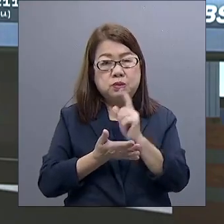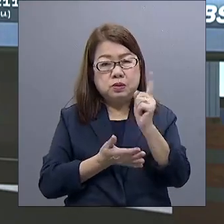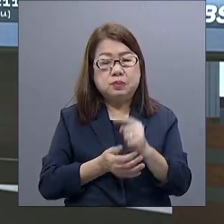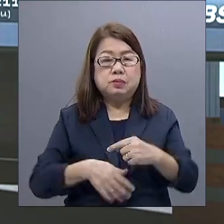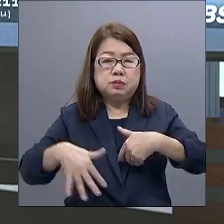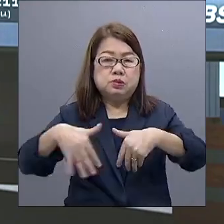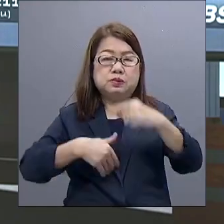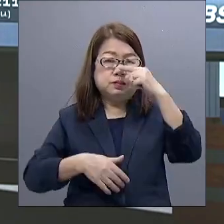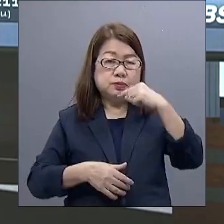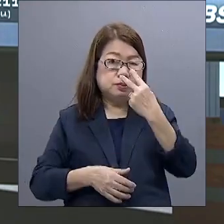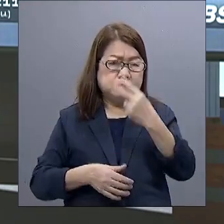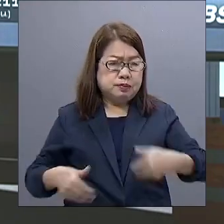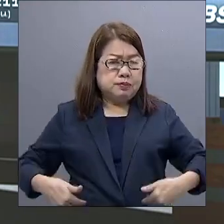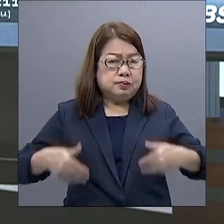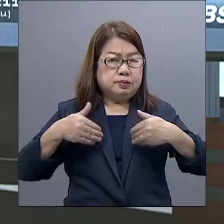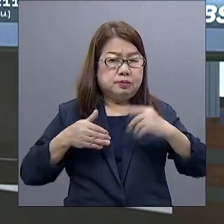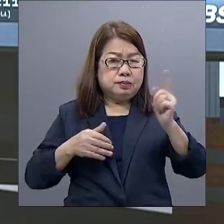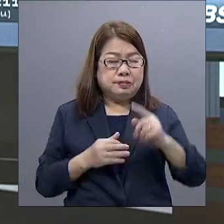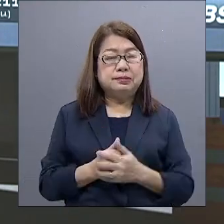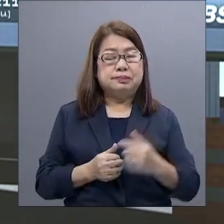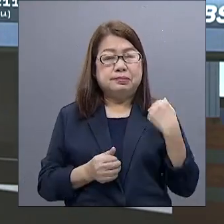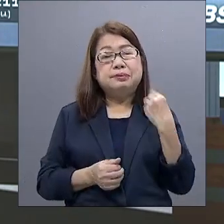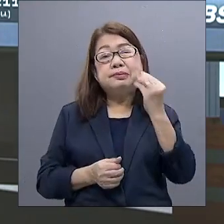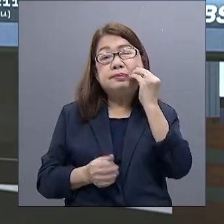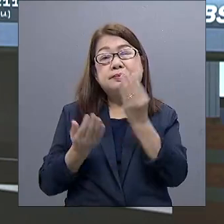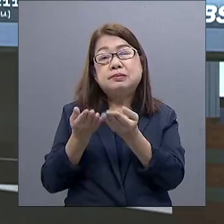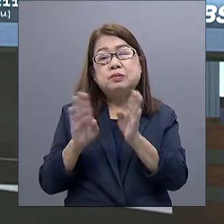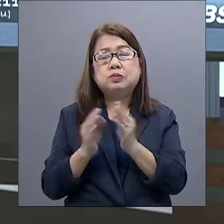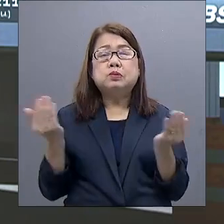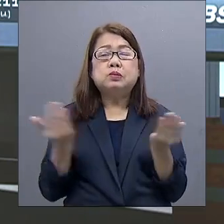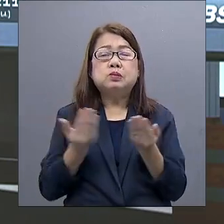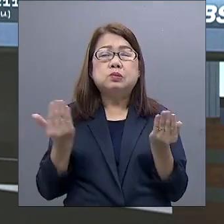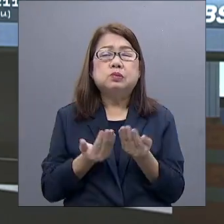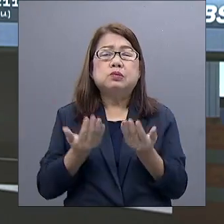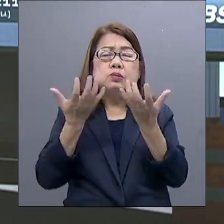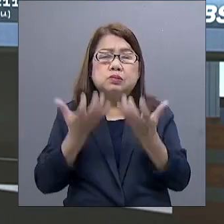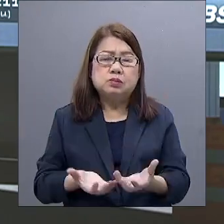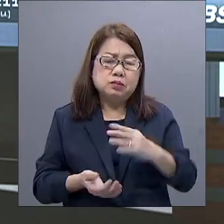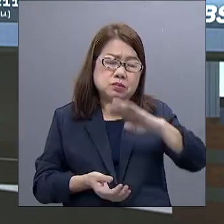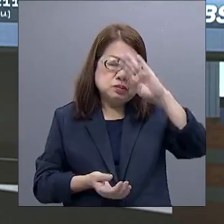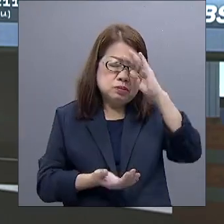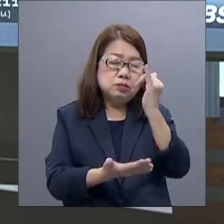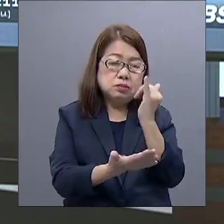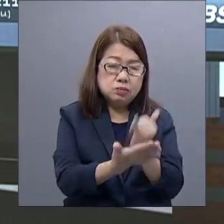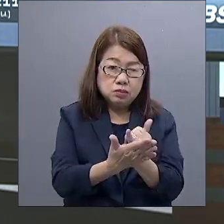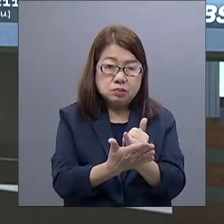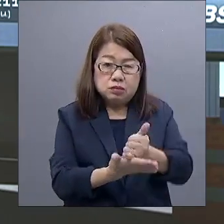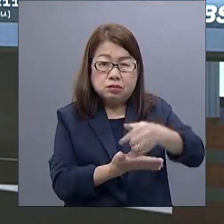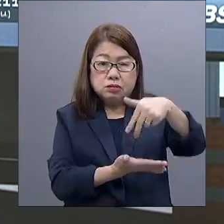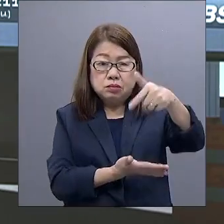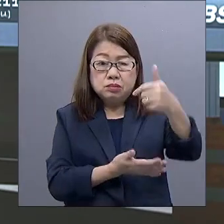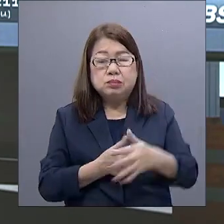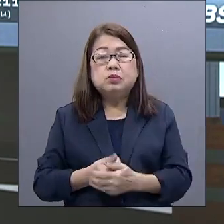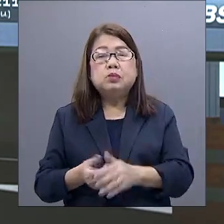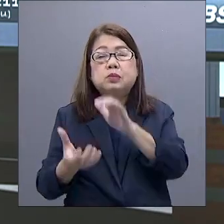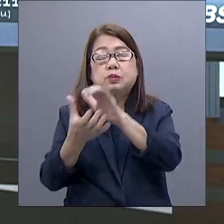ไยส่วหน่กหน่อยนะคะมีครอบครัวหนึ่ค่ะลูกชายป่วยติดเตียงสำร้ายผู้เป็สามนีก็ยังป